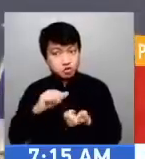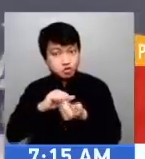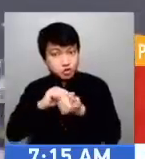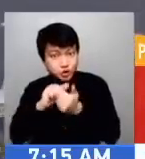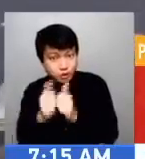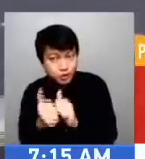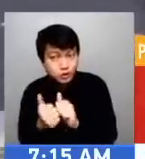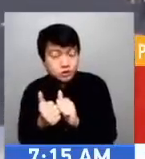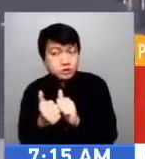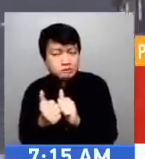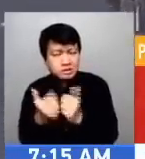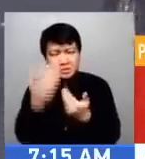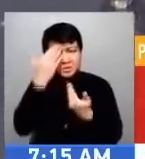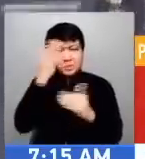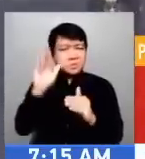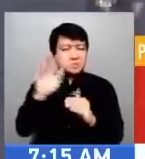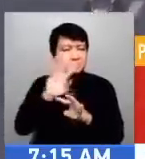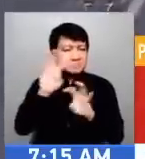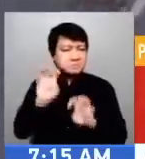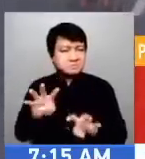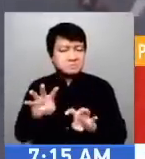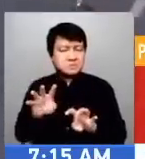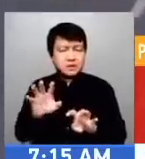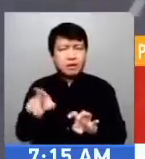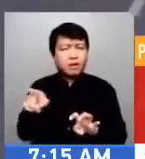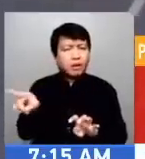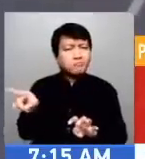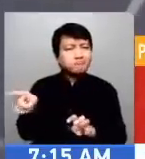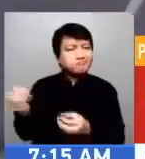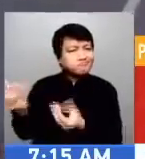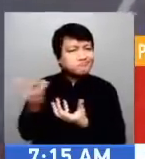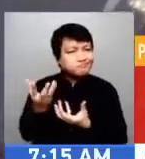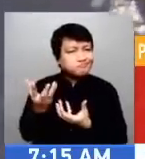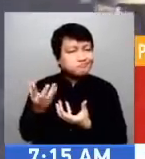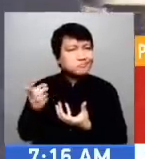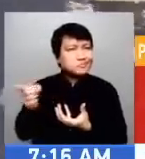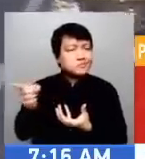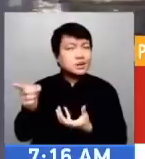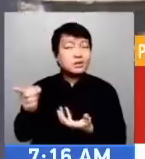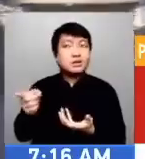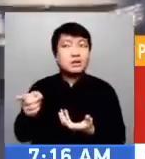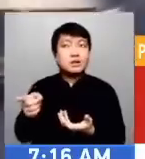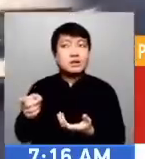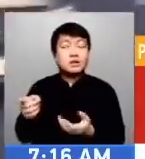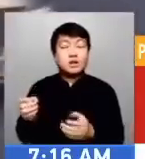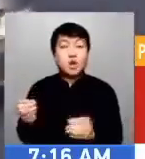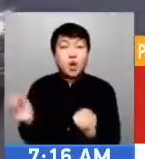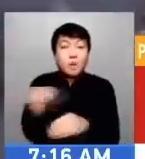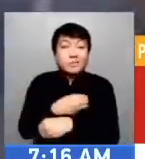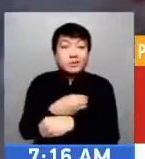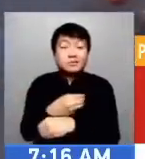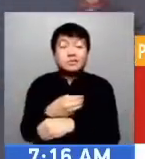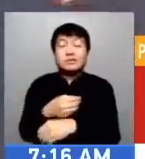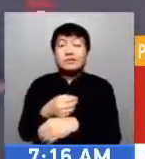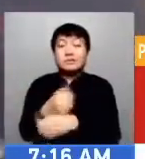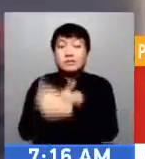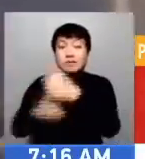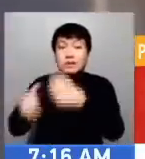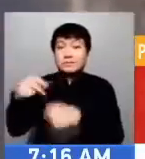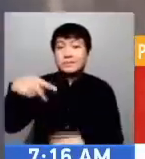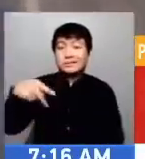alam, Ma'am Maris. Pero yun po ang sabi ng Office of the Executive Secretary at ng PCOO